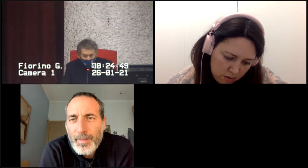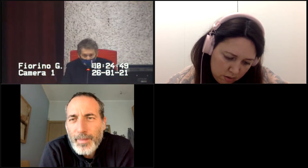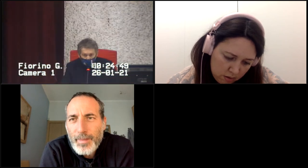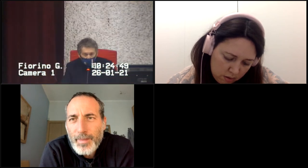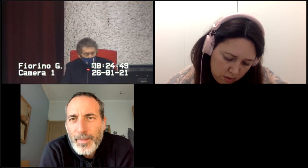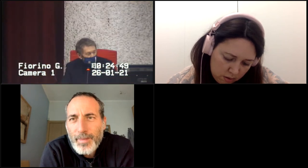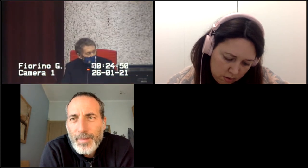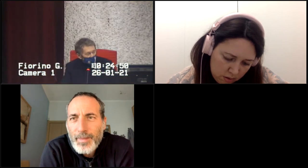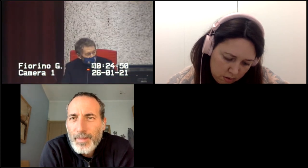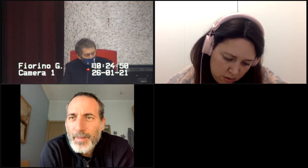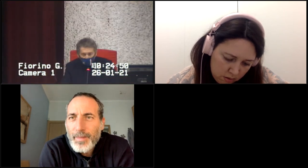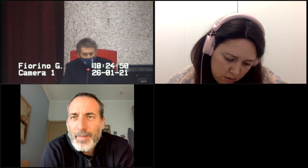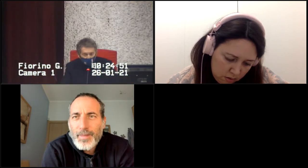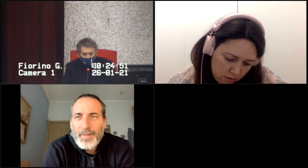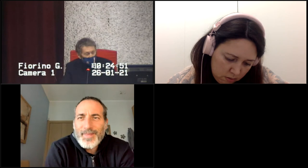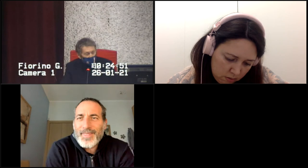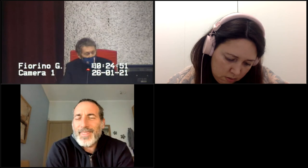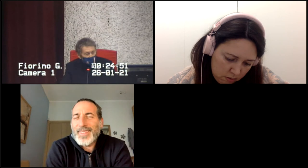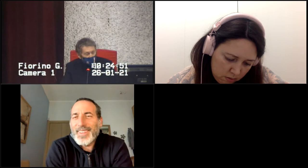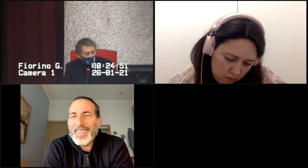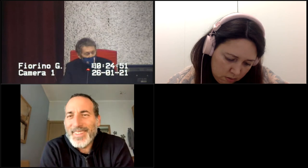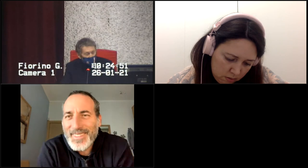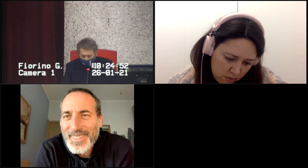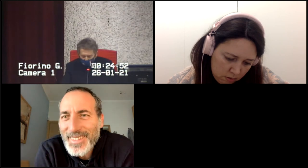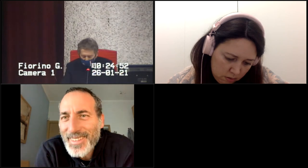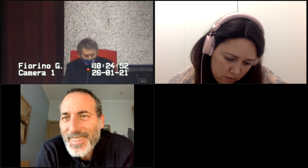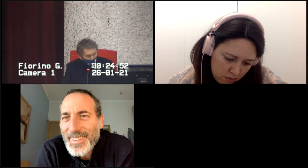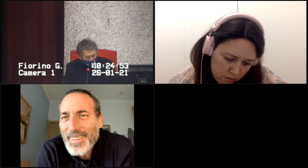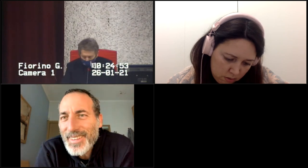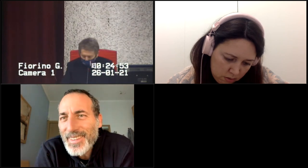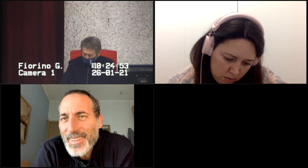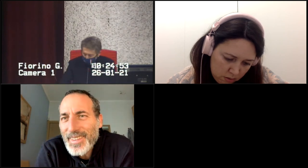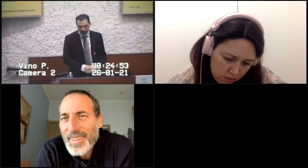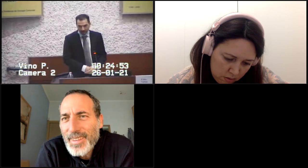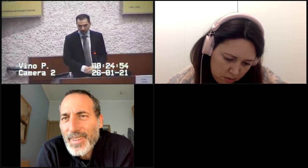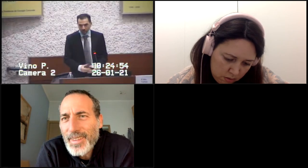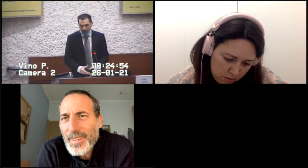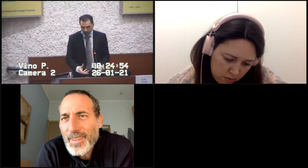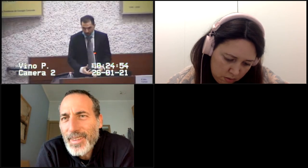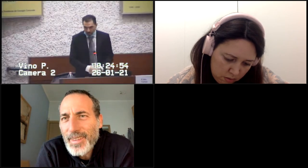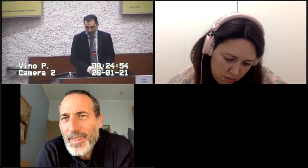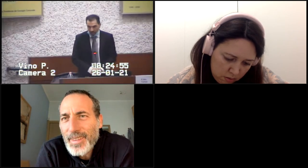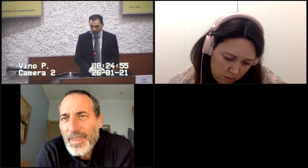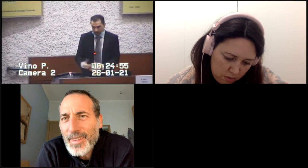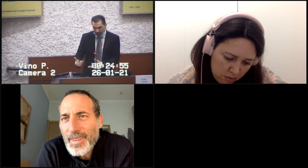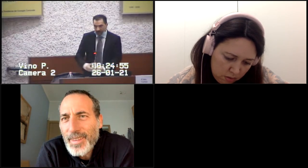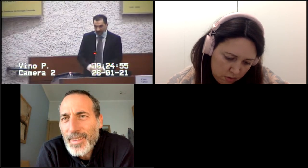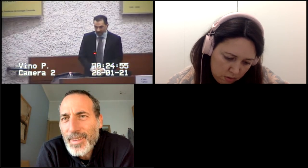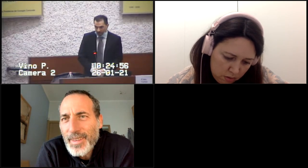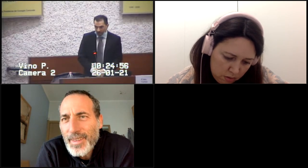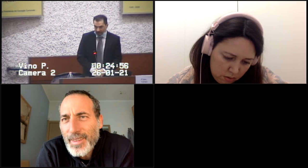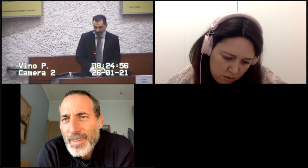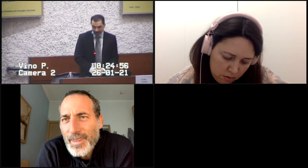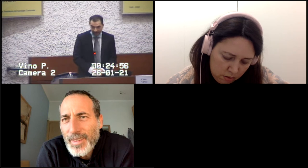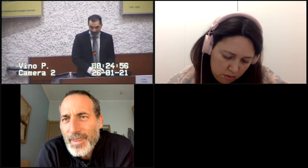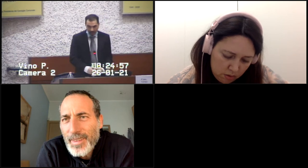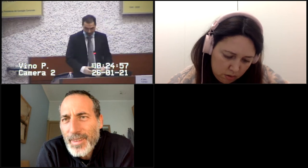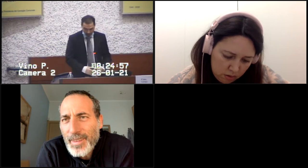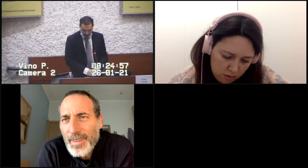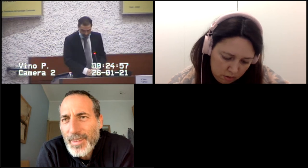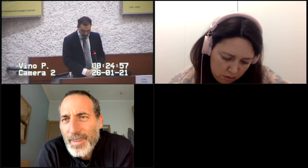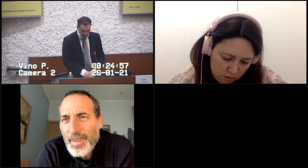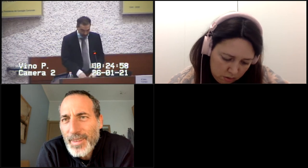La ringrazio delle sue osservazioni, che le faccio sempre tesoro. Il suo parere non ci interessava più di tanto in questo momento, ci interessava quello del